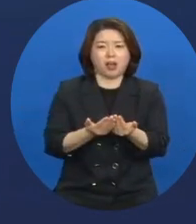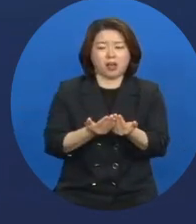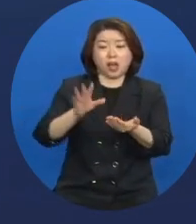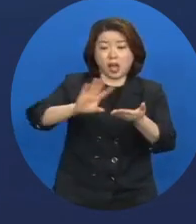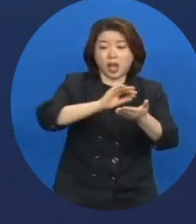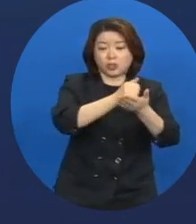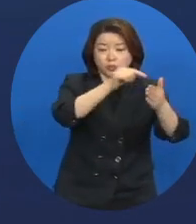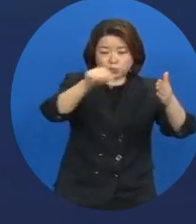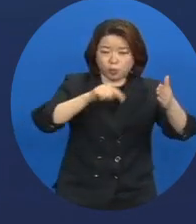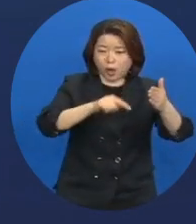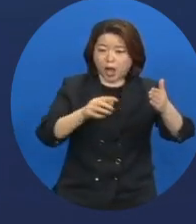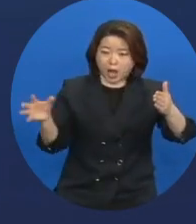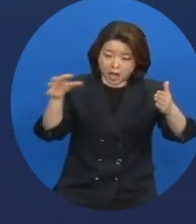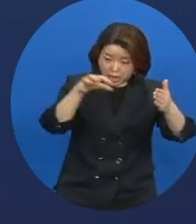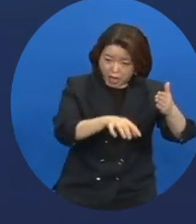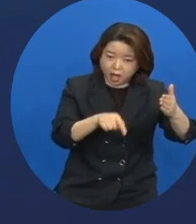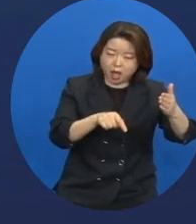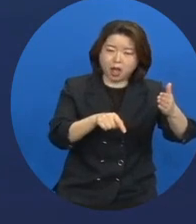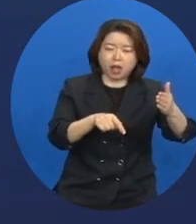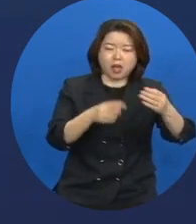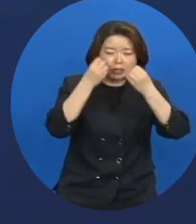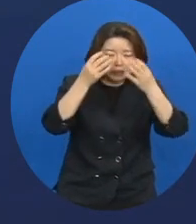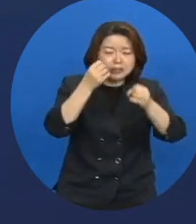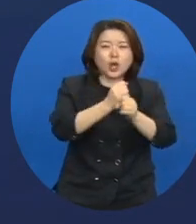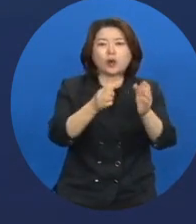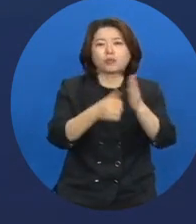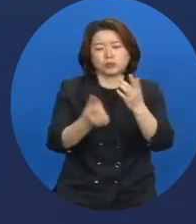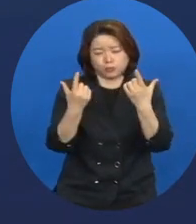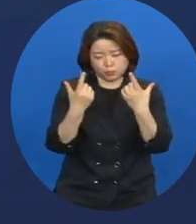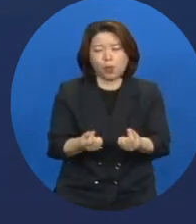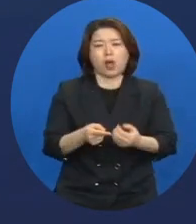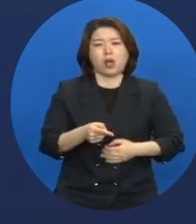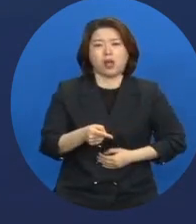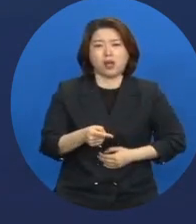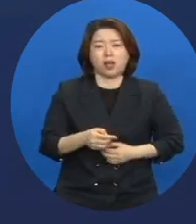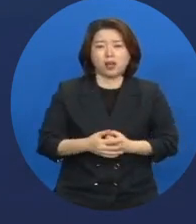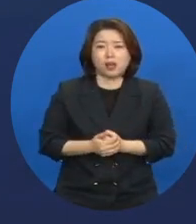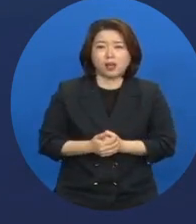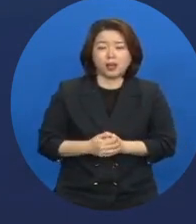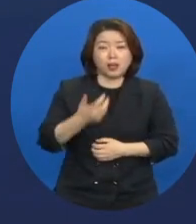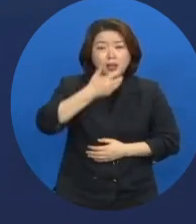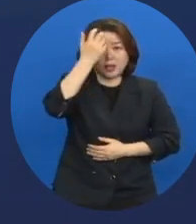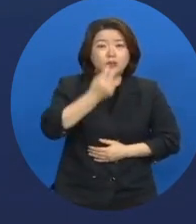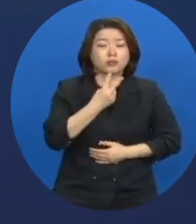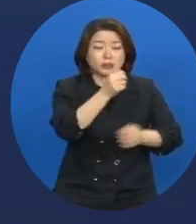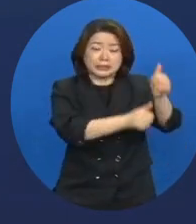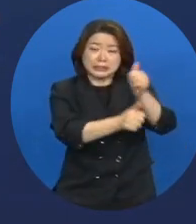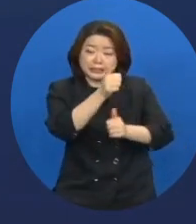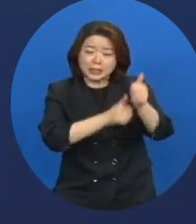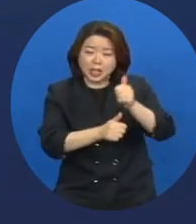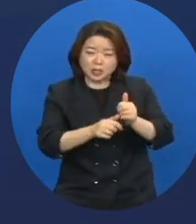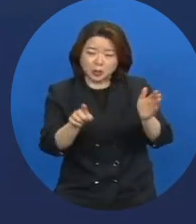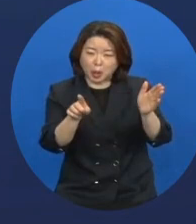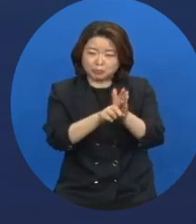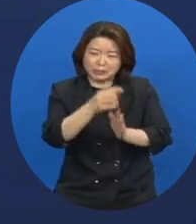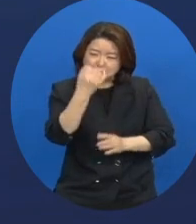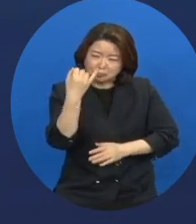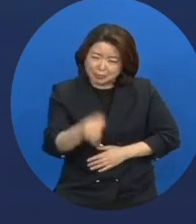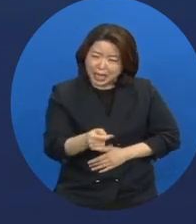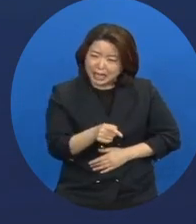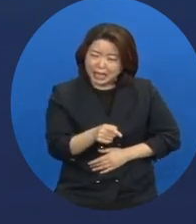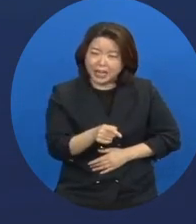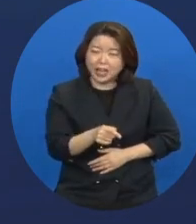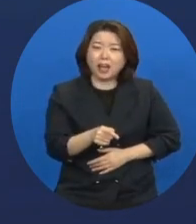있으면 새로운 피조물이라. 그가 요셉 자손과 같은 형편없는 믿음을 가지고